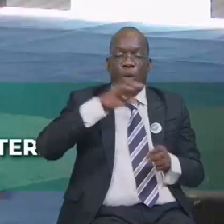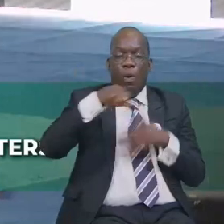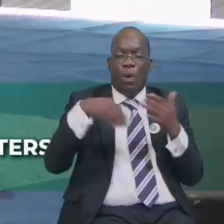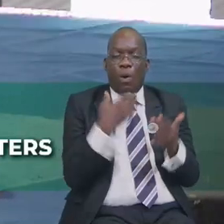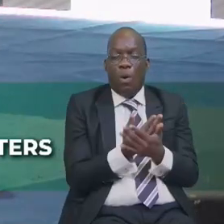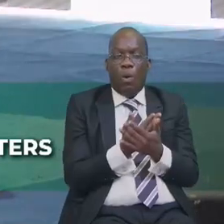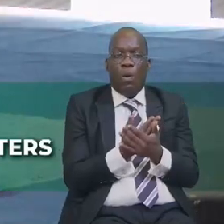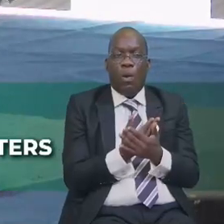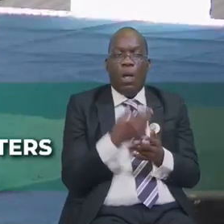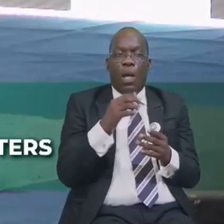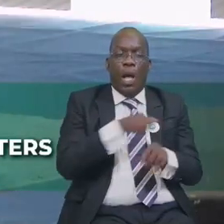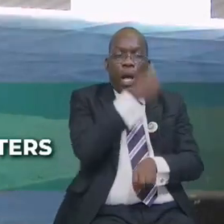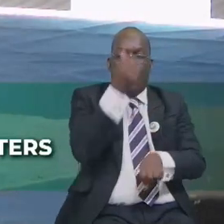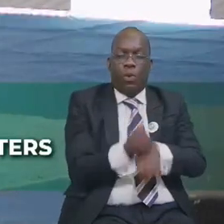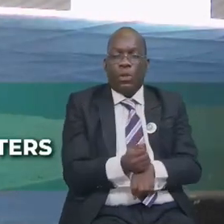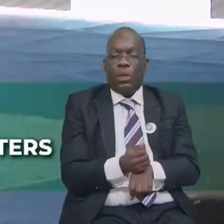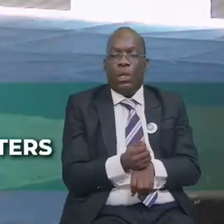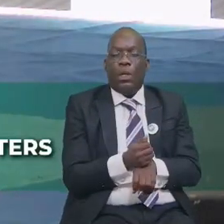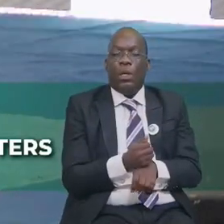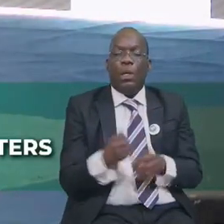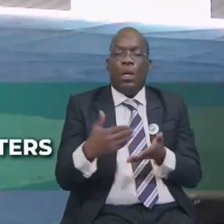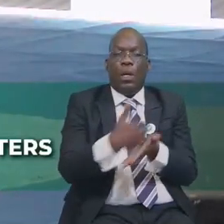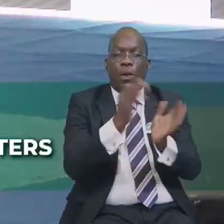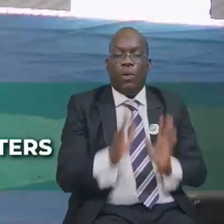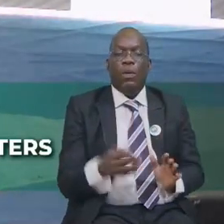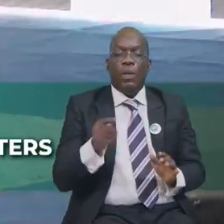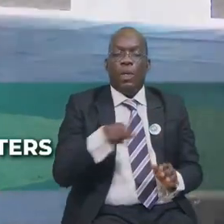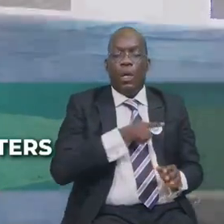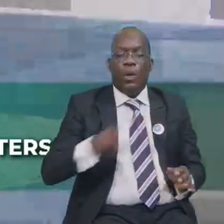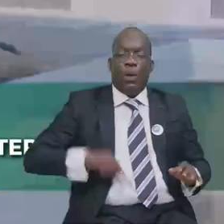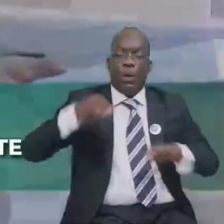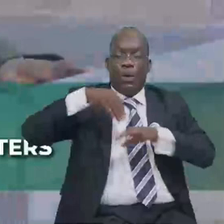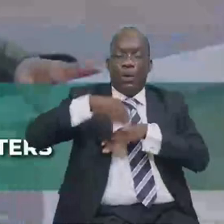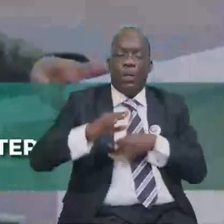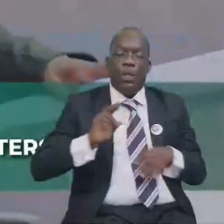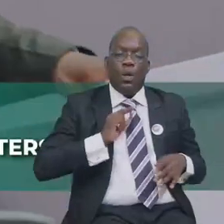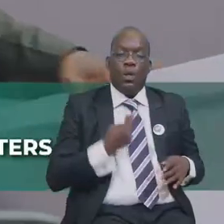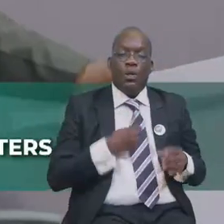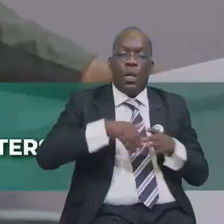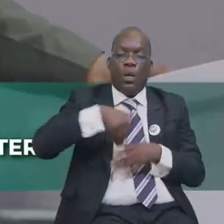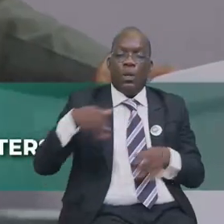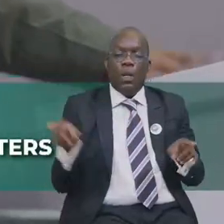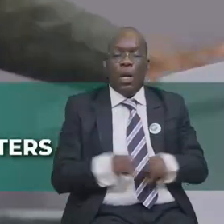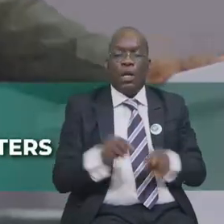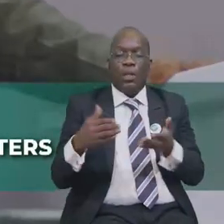approuvés. Le Seigneur nous envoie comme moissonneurs des